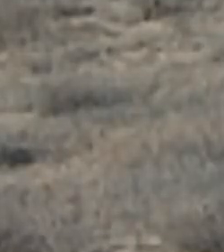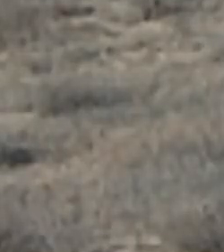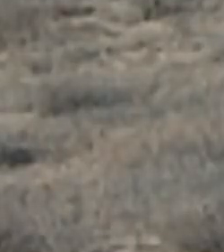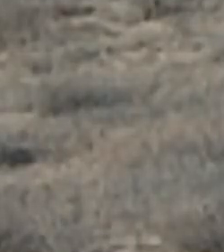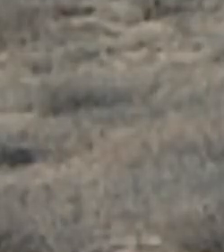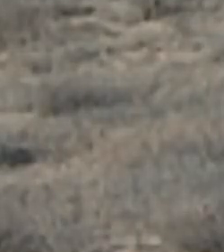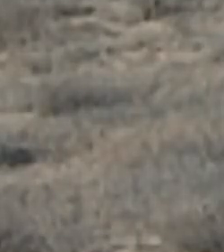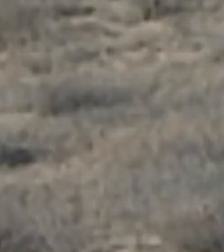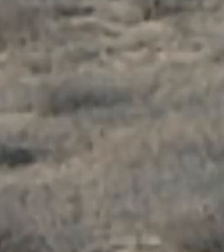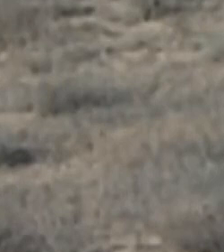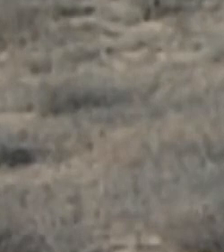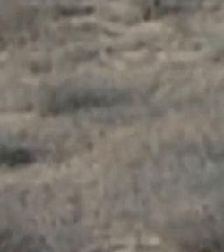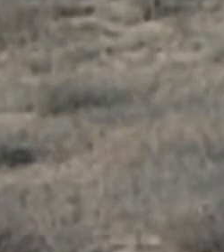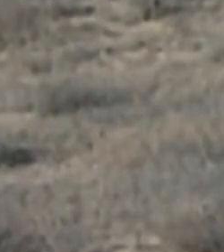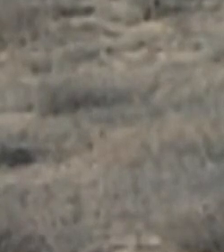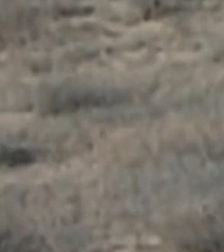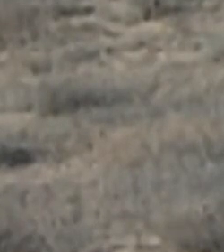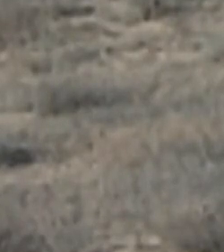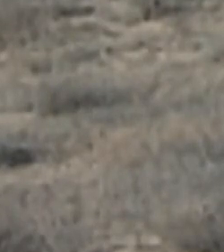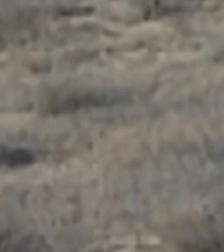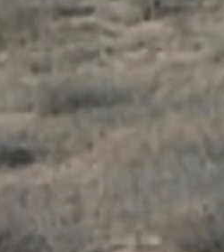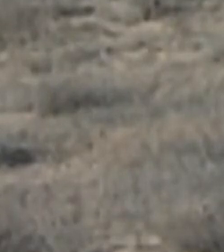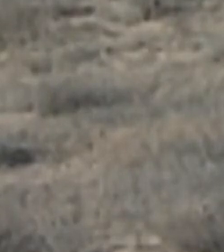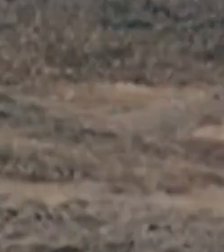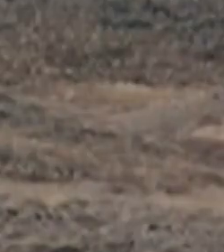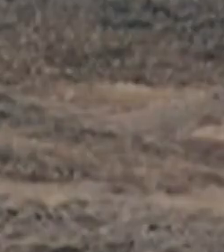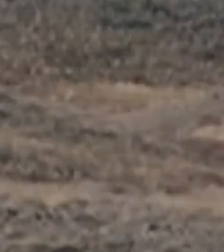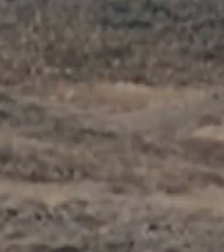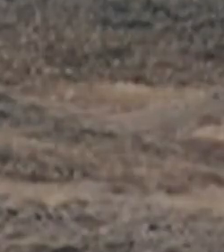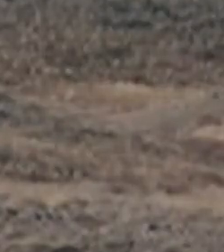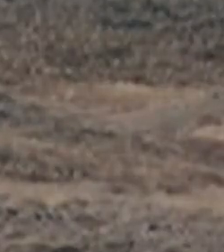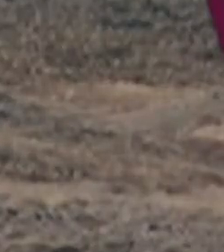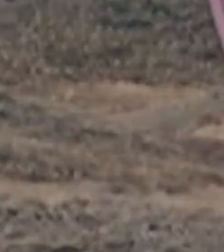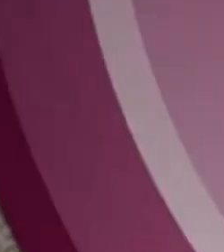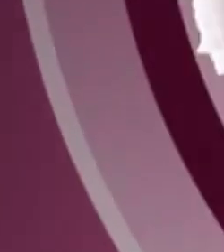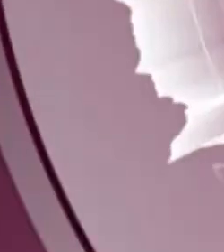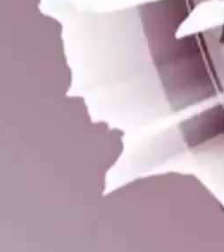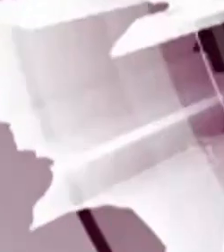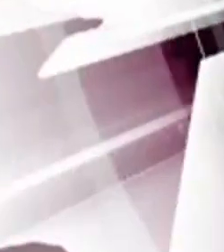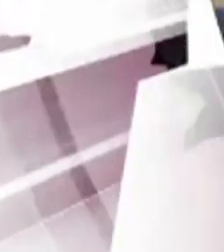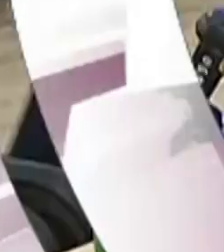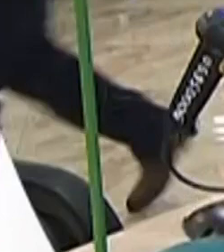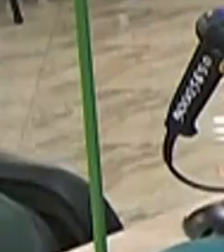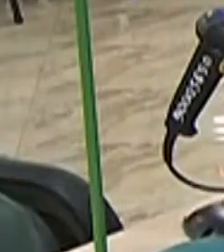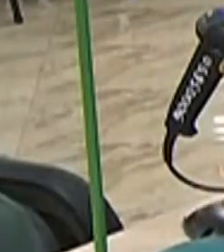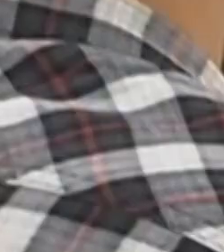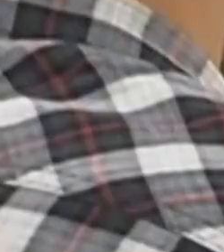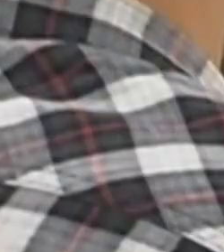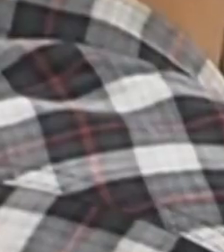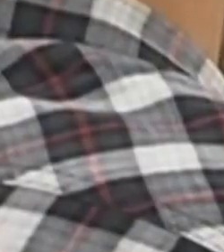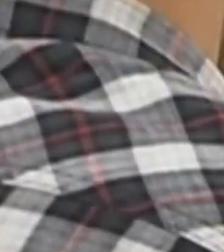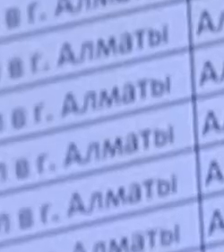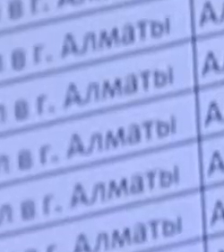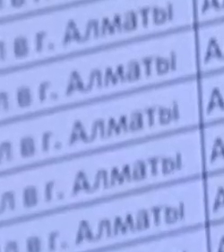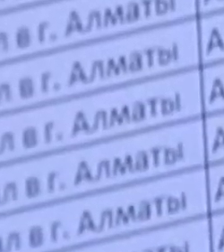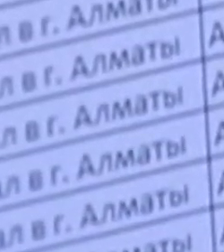человека умышленное убийство человека там срок получается от 8 до 15 лет купить жилье сделать